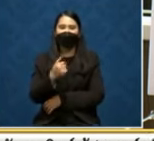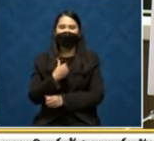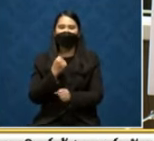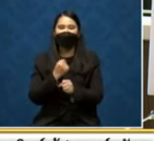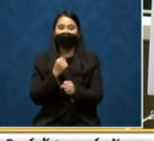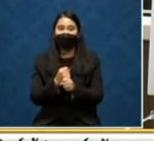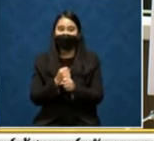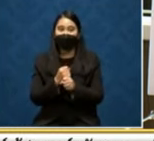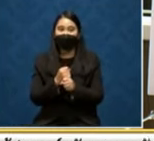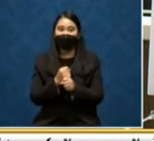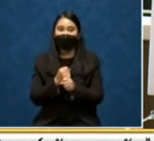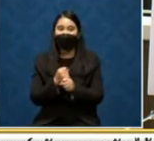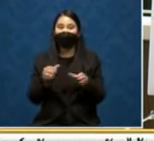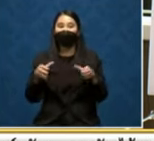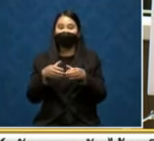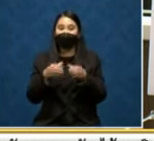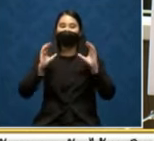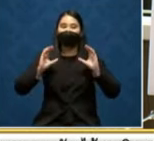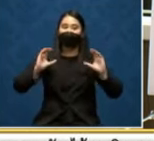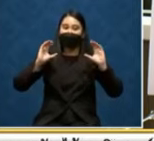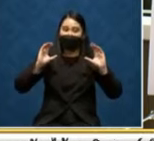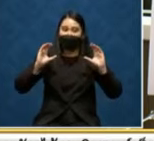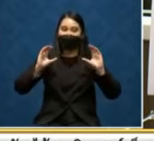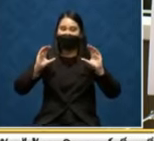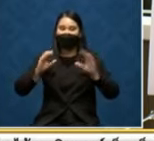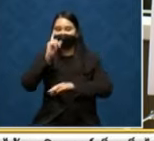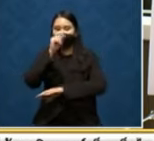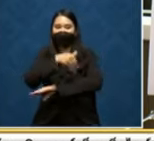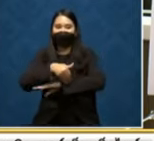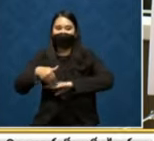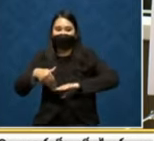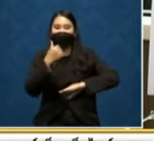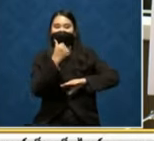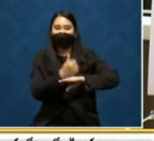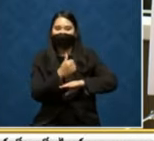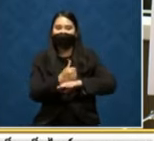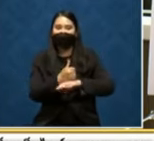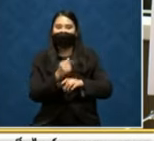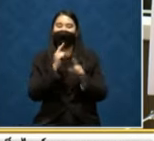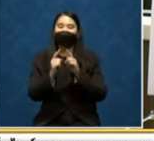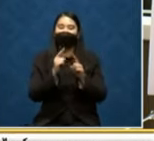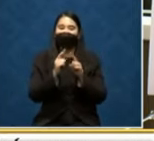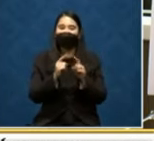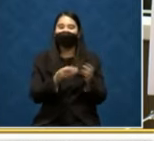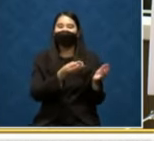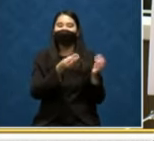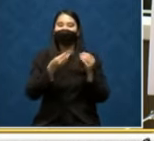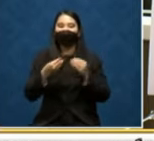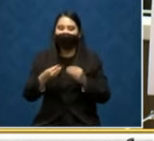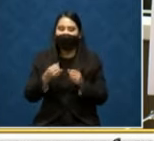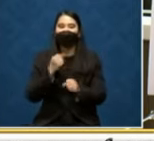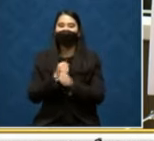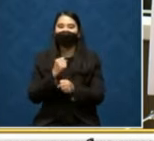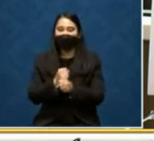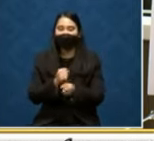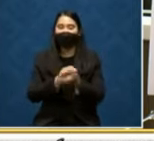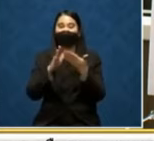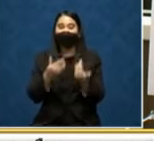รับเหมากับข้าราชการประจำและข้าราชการระดับสูงสั่งการกันมาเป็นทอดๆแล้วส่งเมนู